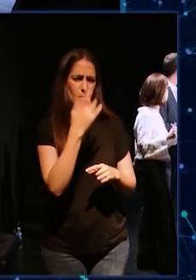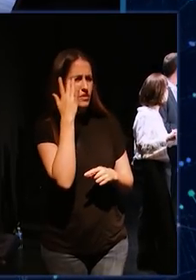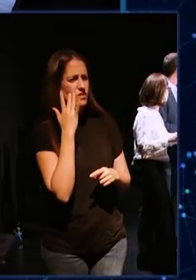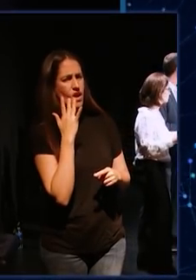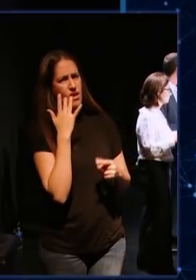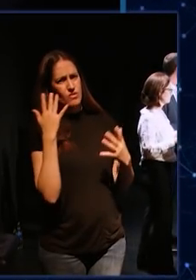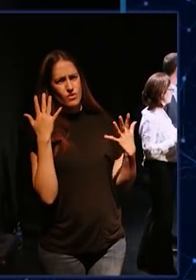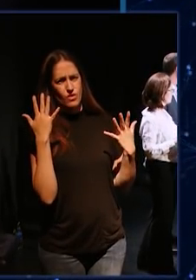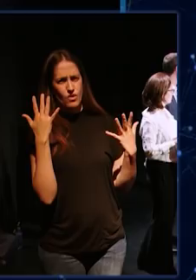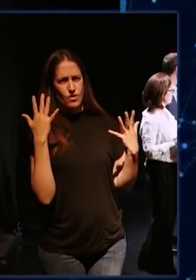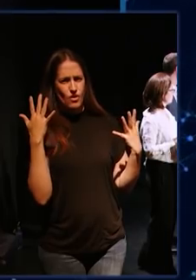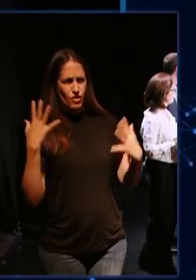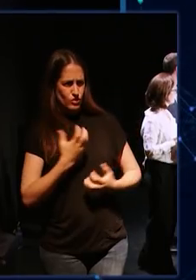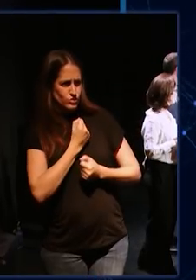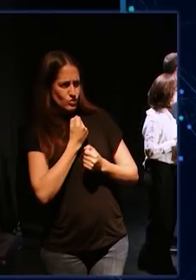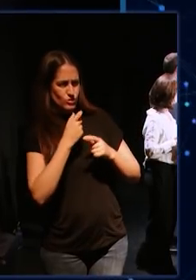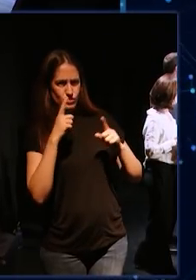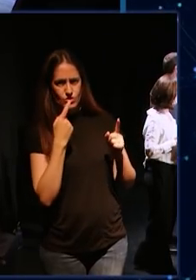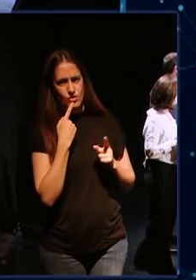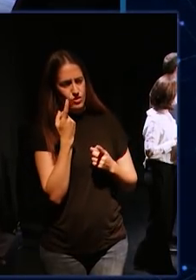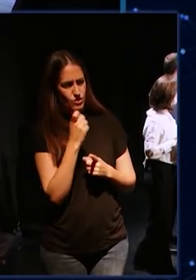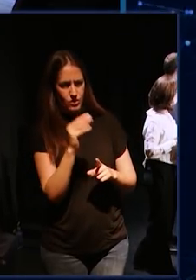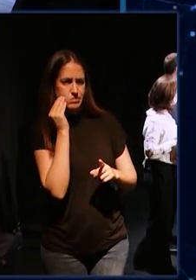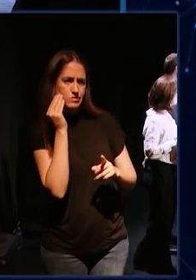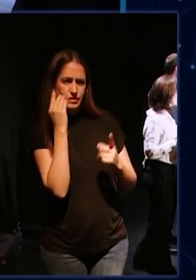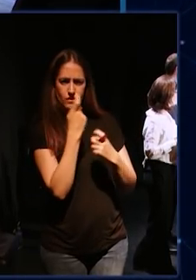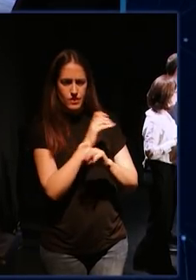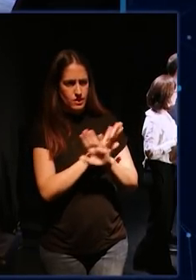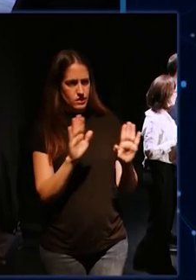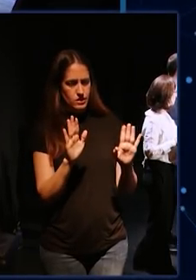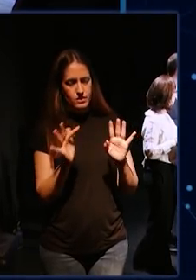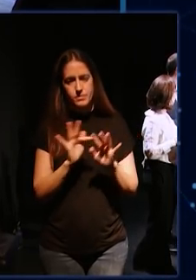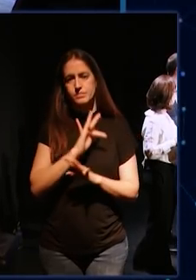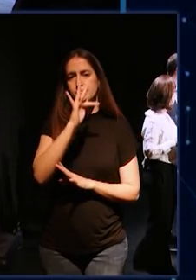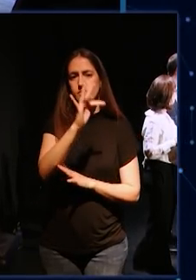alarmisme que no està fonamentat, de veritat. Quique Fuentes,